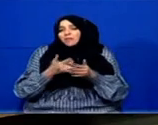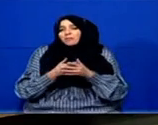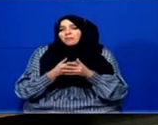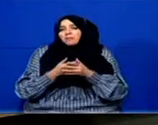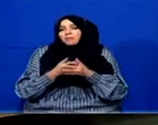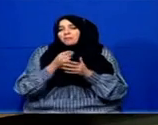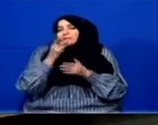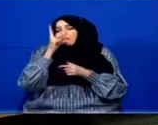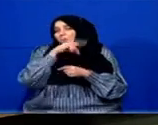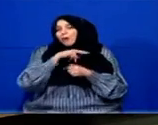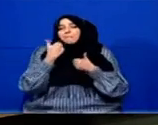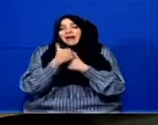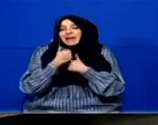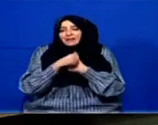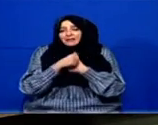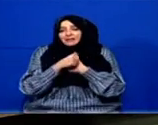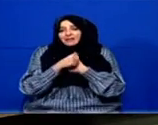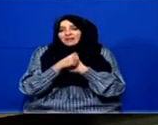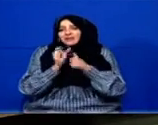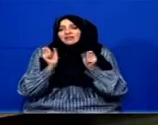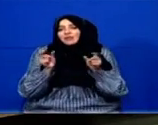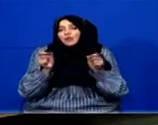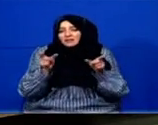ان شاء الله ويعافيكم ما شاء الله